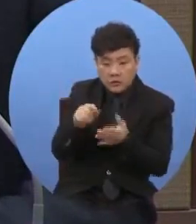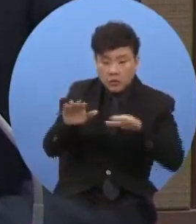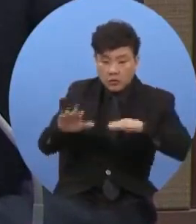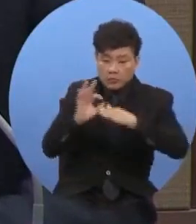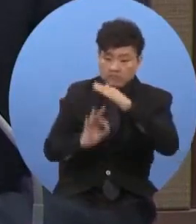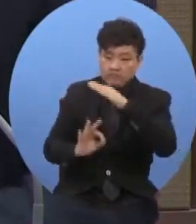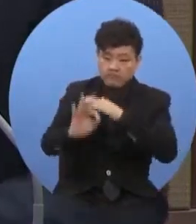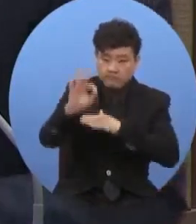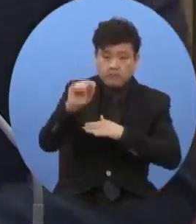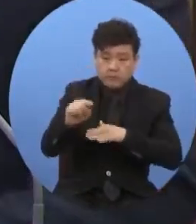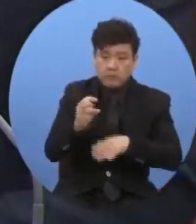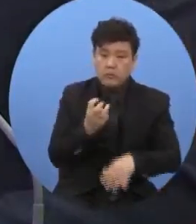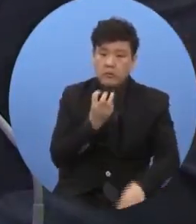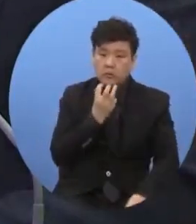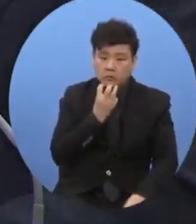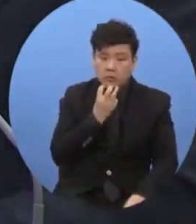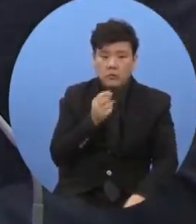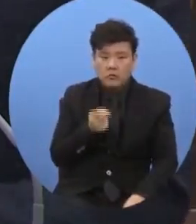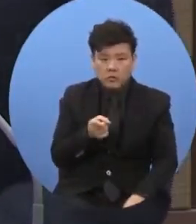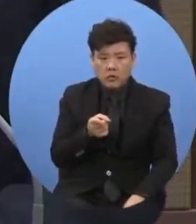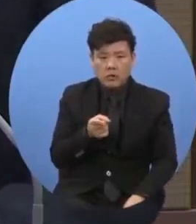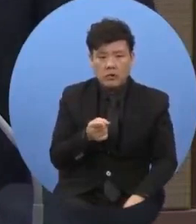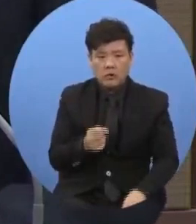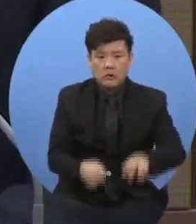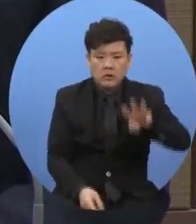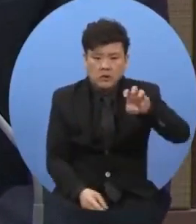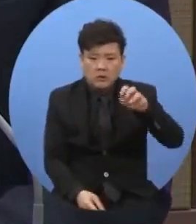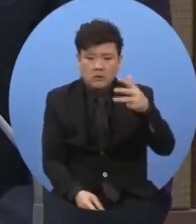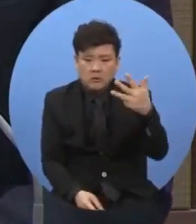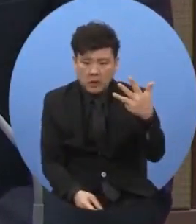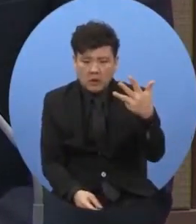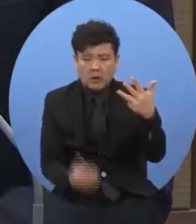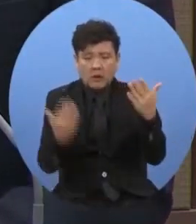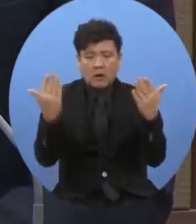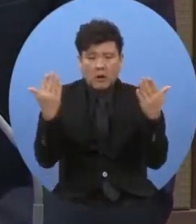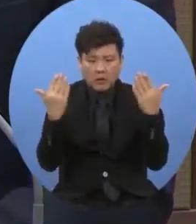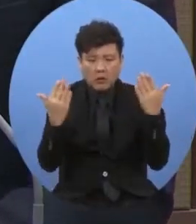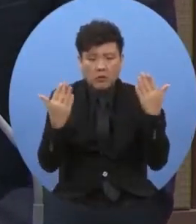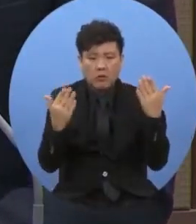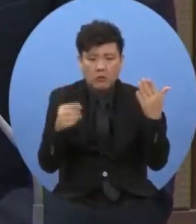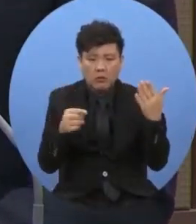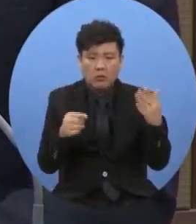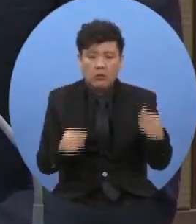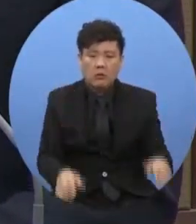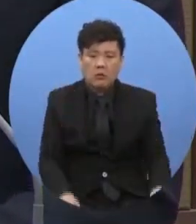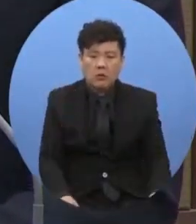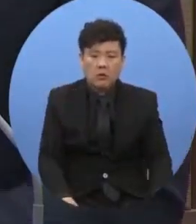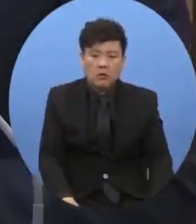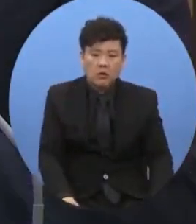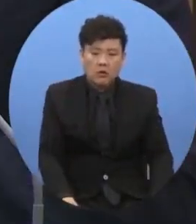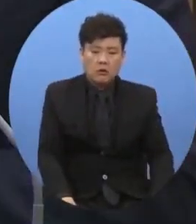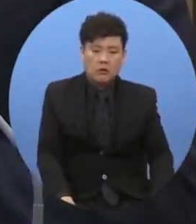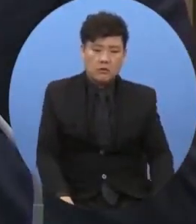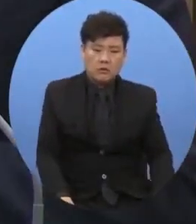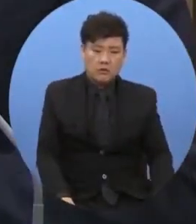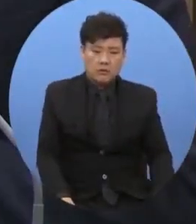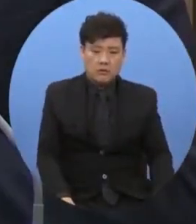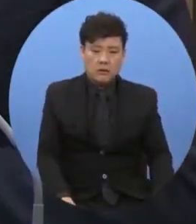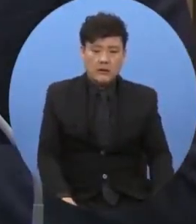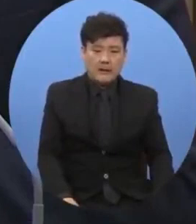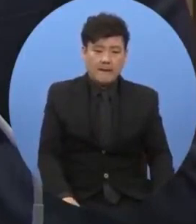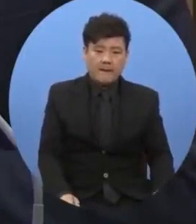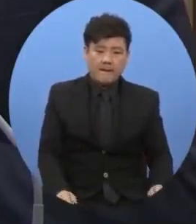저희가 이제 서울이 굉장히 저조합니다. 38개 교인데 뭐 전체에서 예. 6.8%. 뭐 어제 이제 의장님도 말씀 주셨습니다.